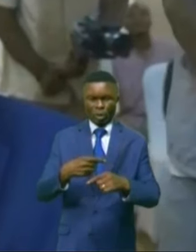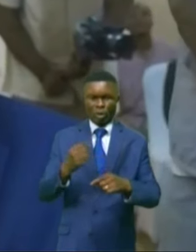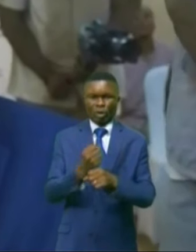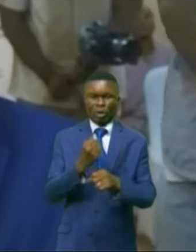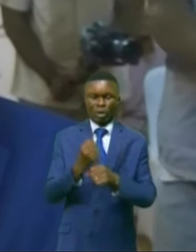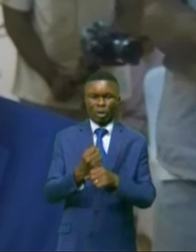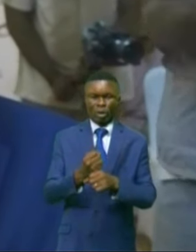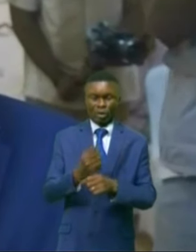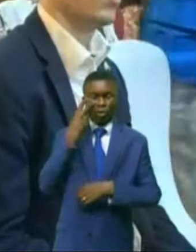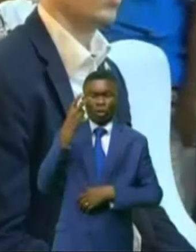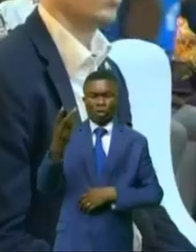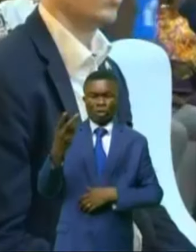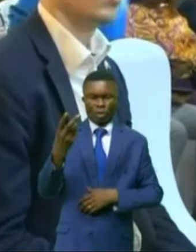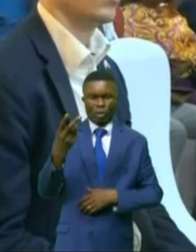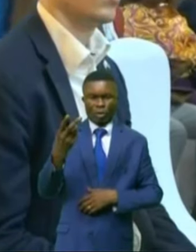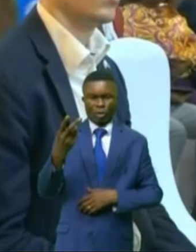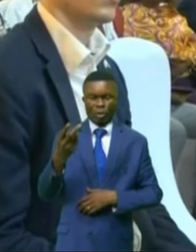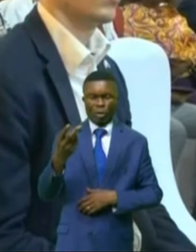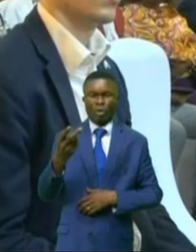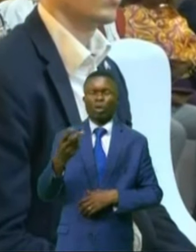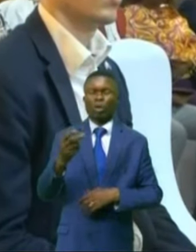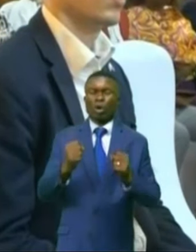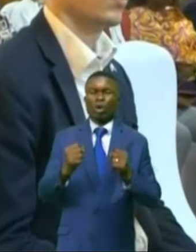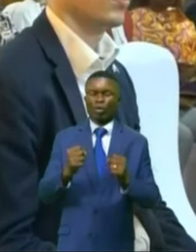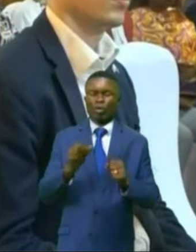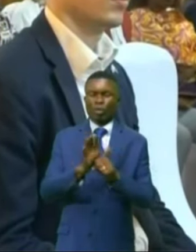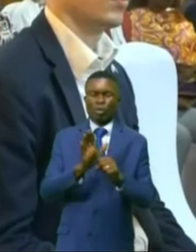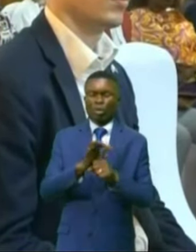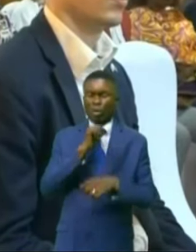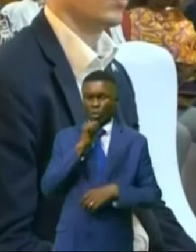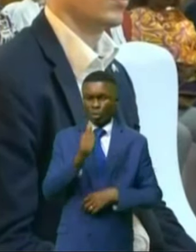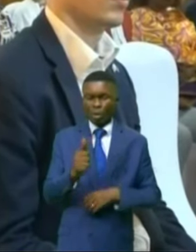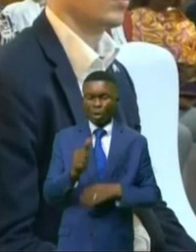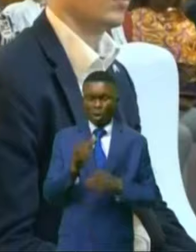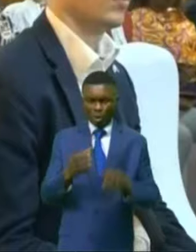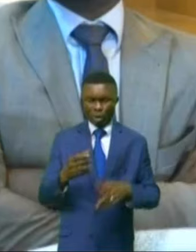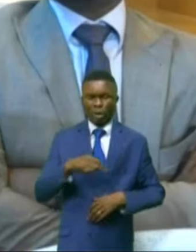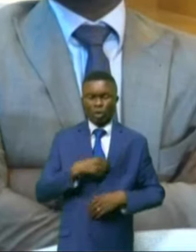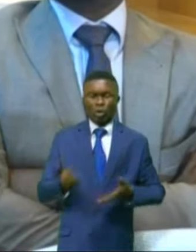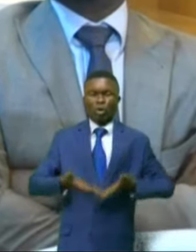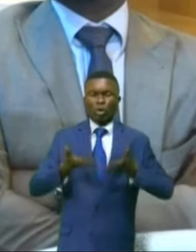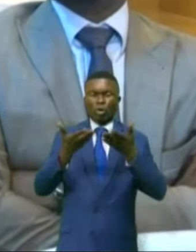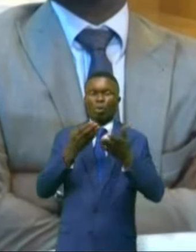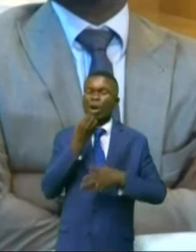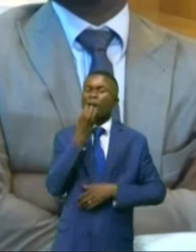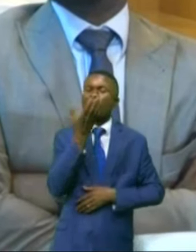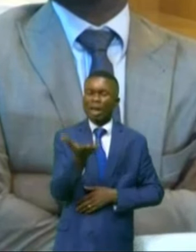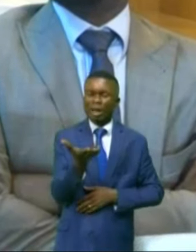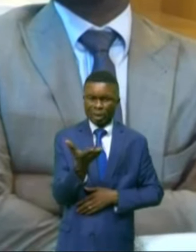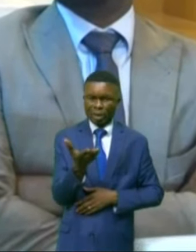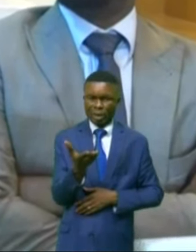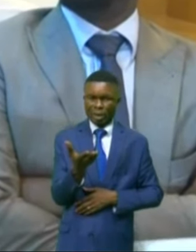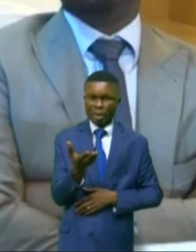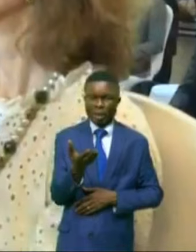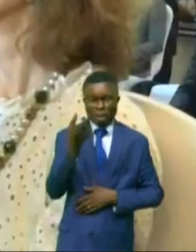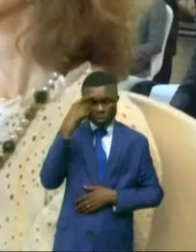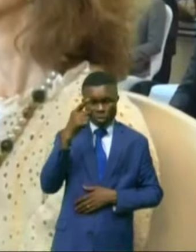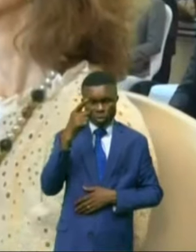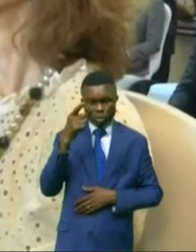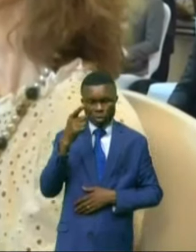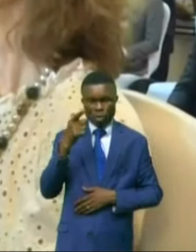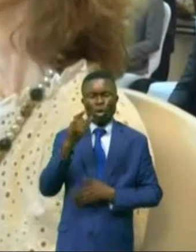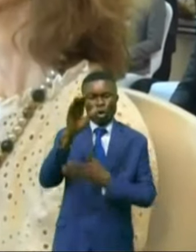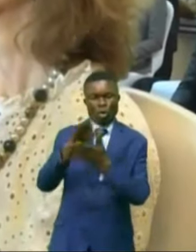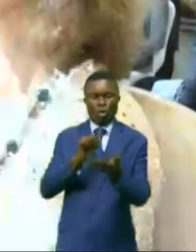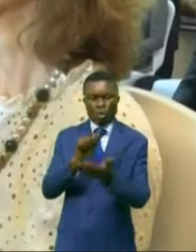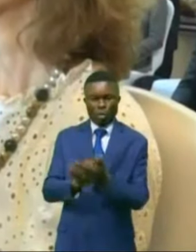une perspective de durabilité du plus long terme possible, mais nous avons proposé un modèle qui, pour autant qu'il puisse être répliqué.